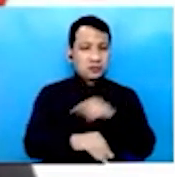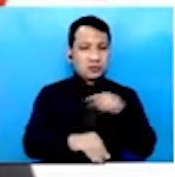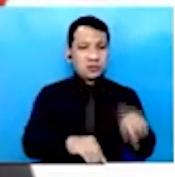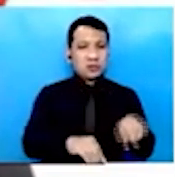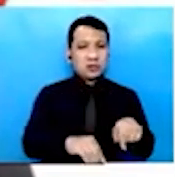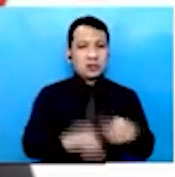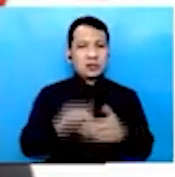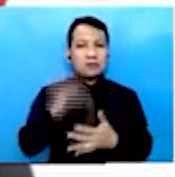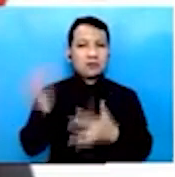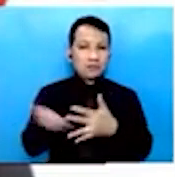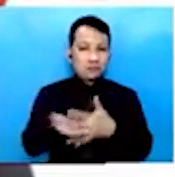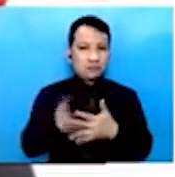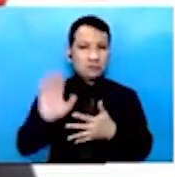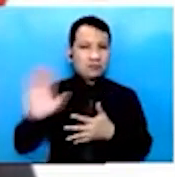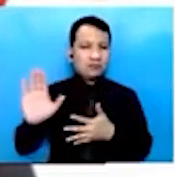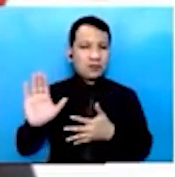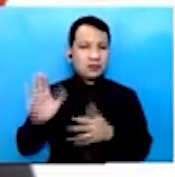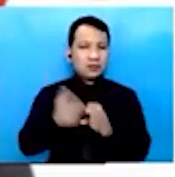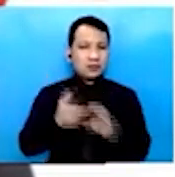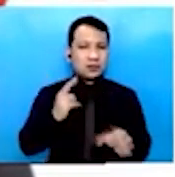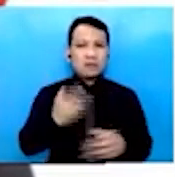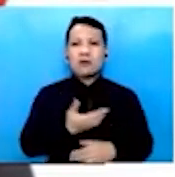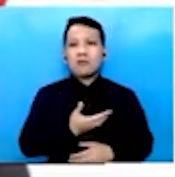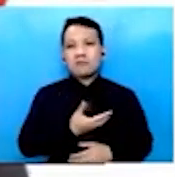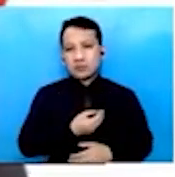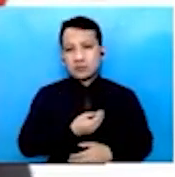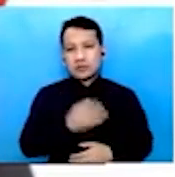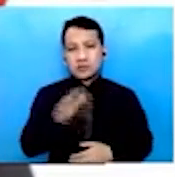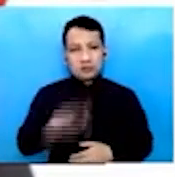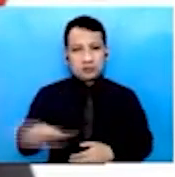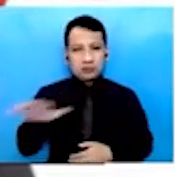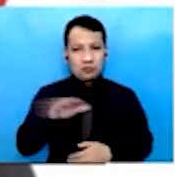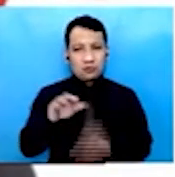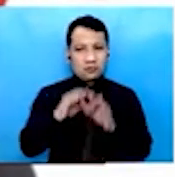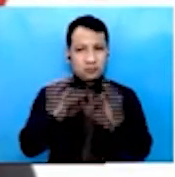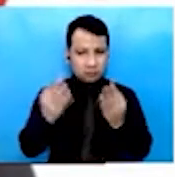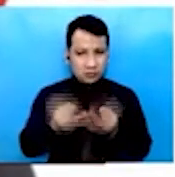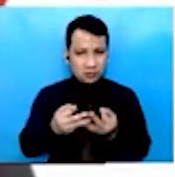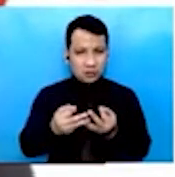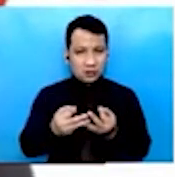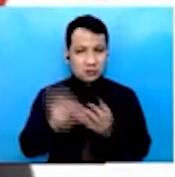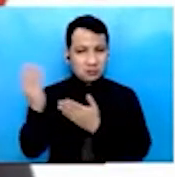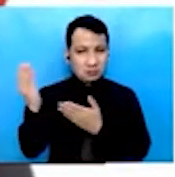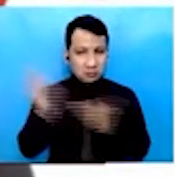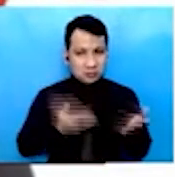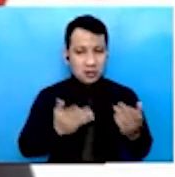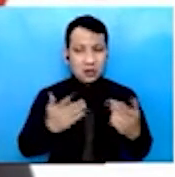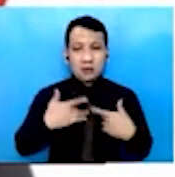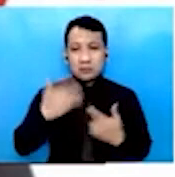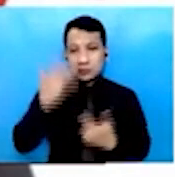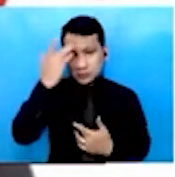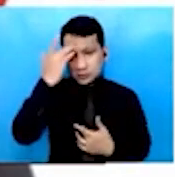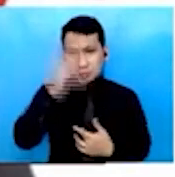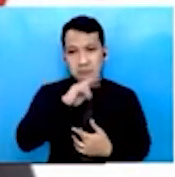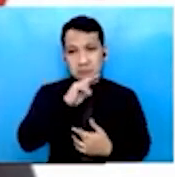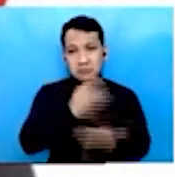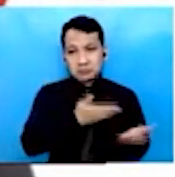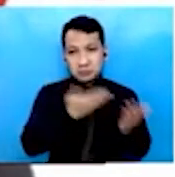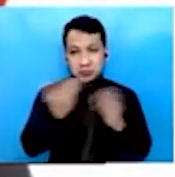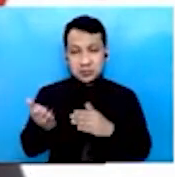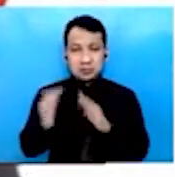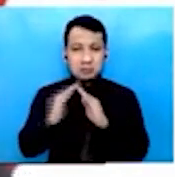na ng resignation dahil natatakot na rin yung buong pamilya na magbit-bit ka pa ng virus sa bahay mo.